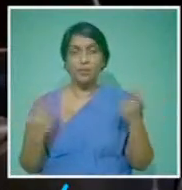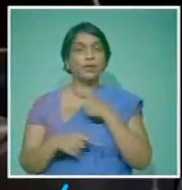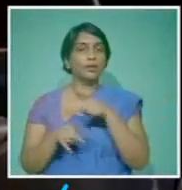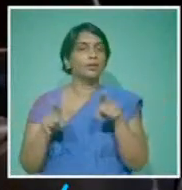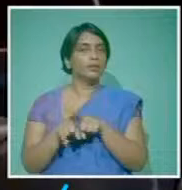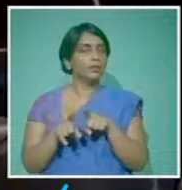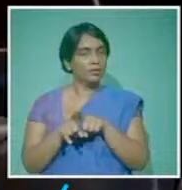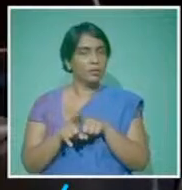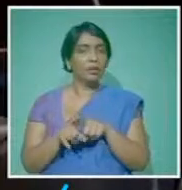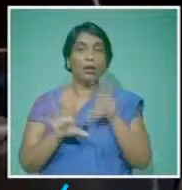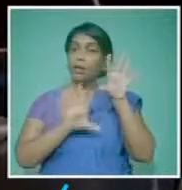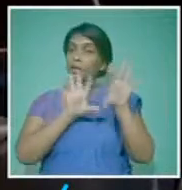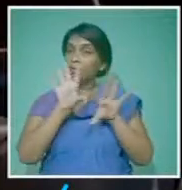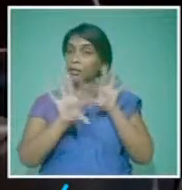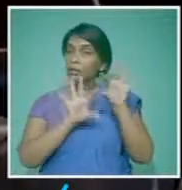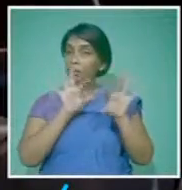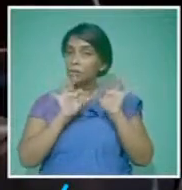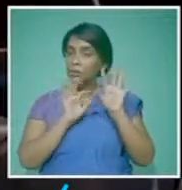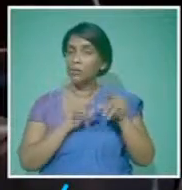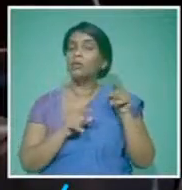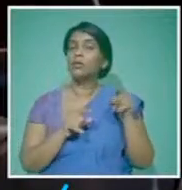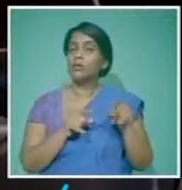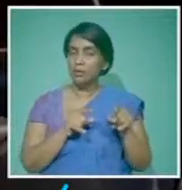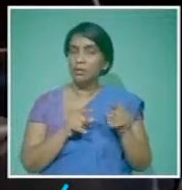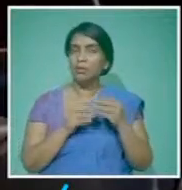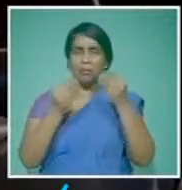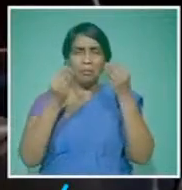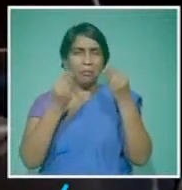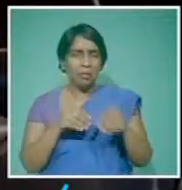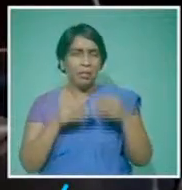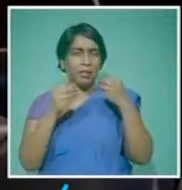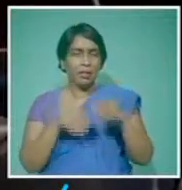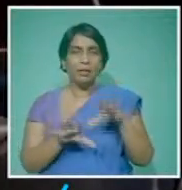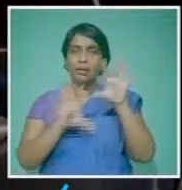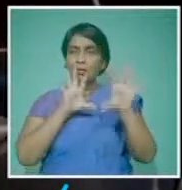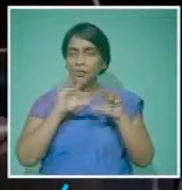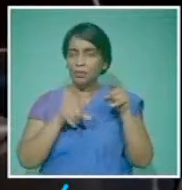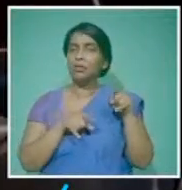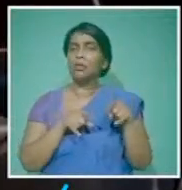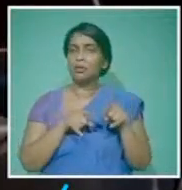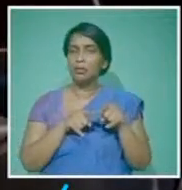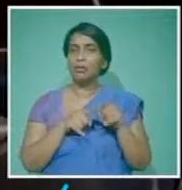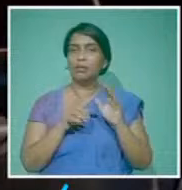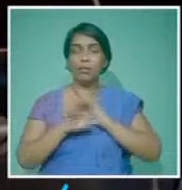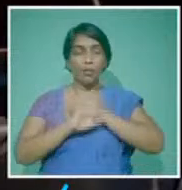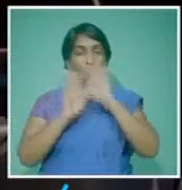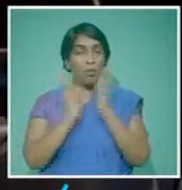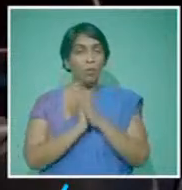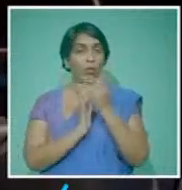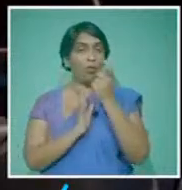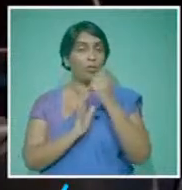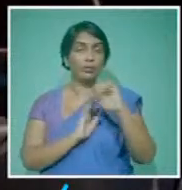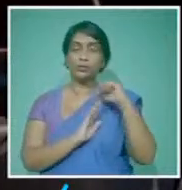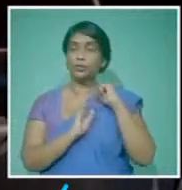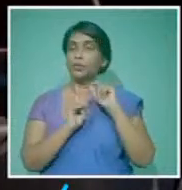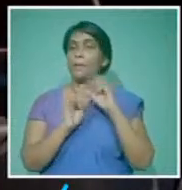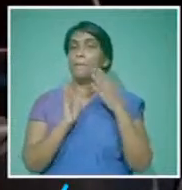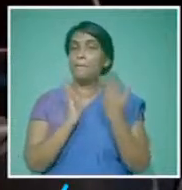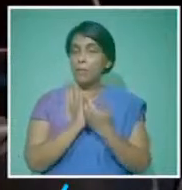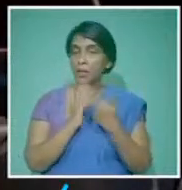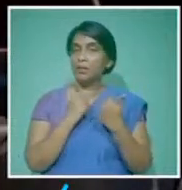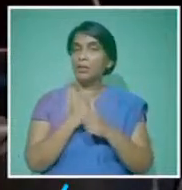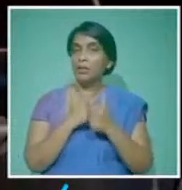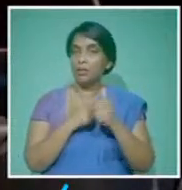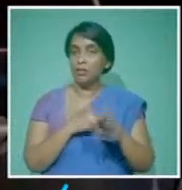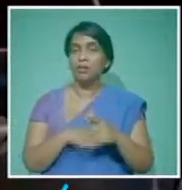इतकोट अभी मे तोरागत अभी मे स्वच्छांग देवालि सर्व आर्थिक प्रतिपाति अतुलिंग